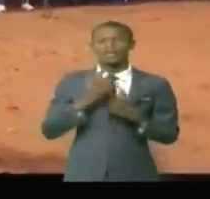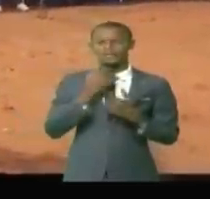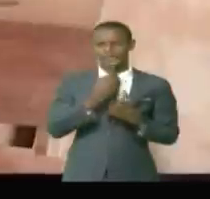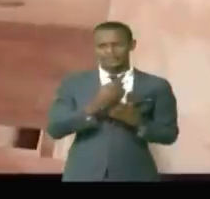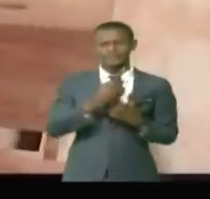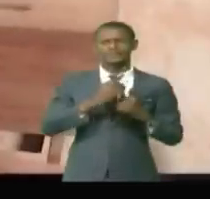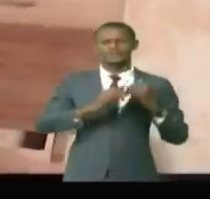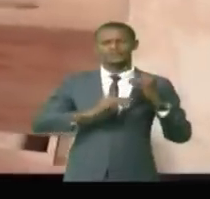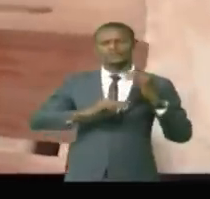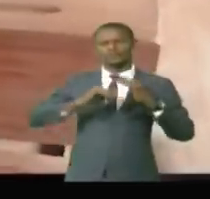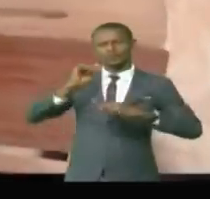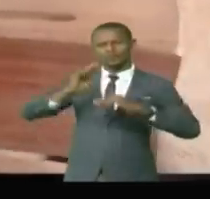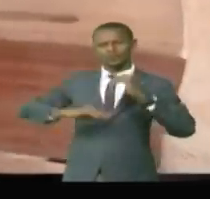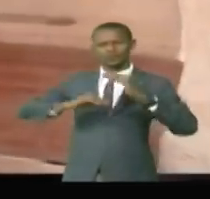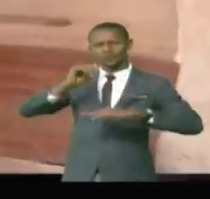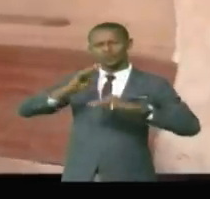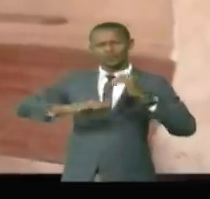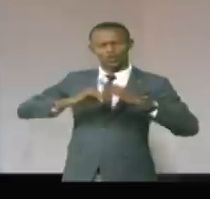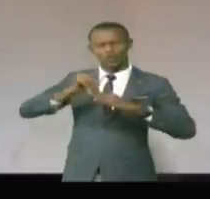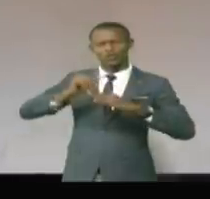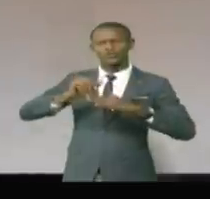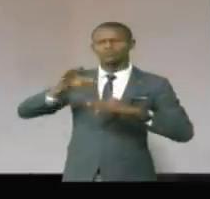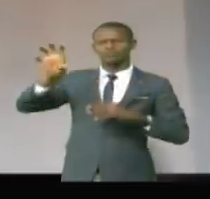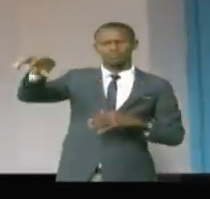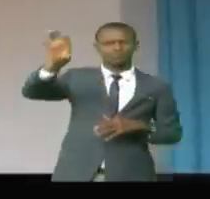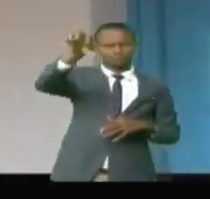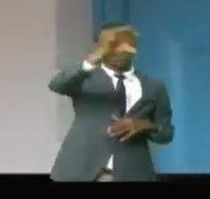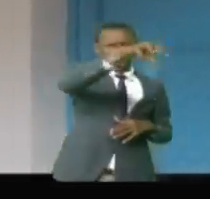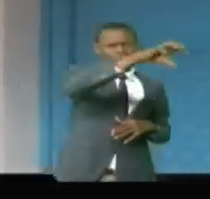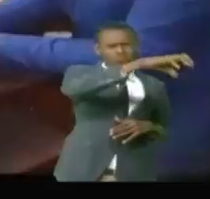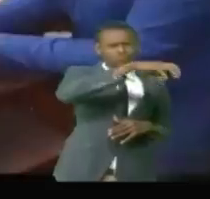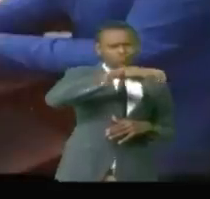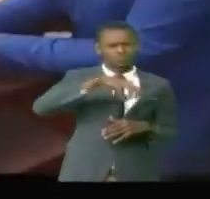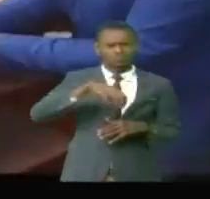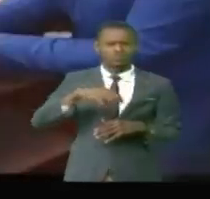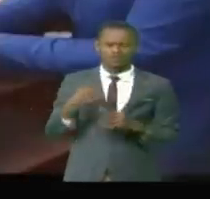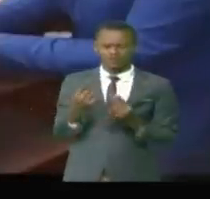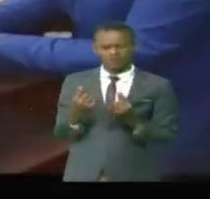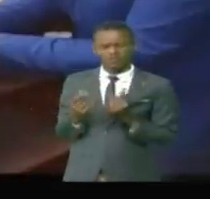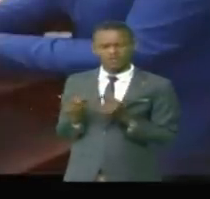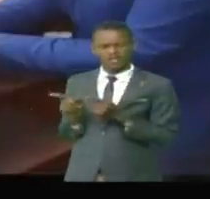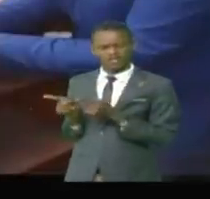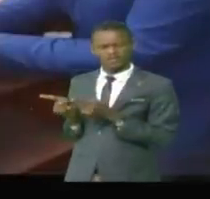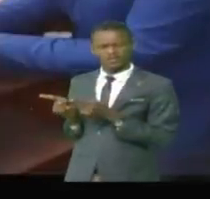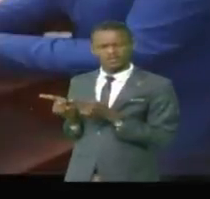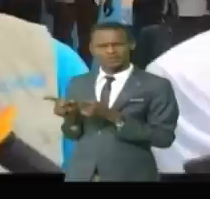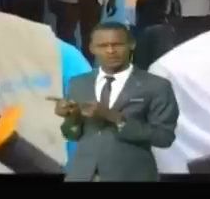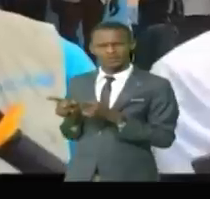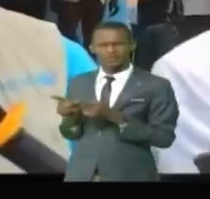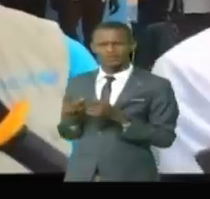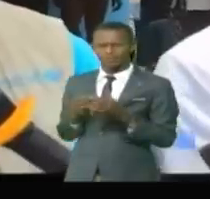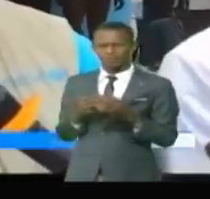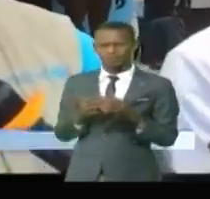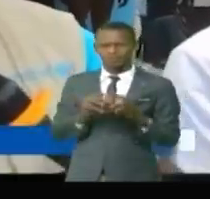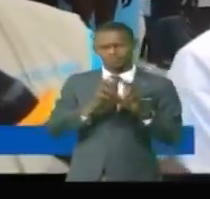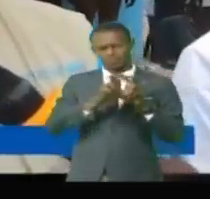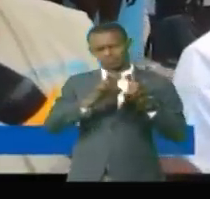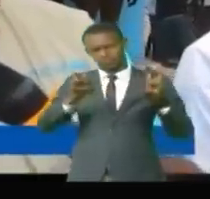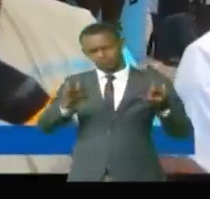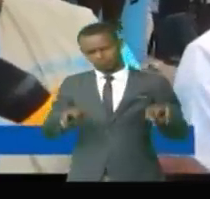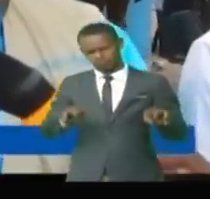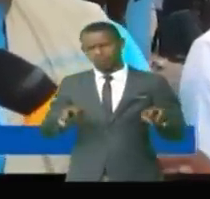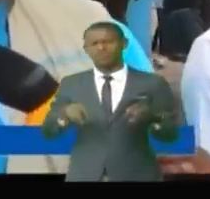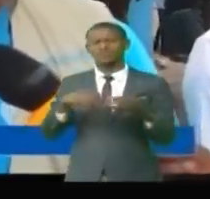tables et pupitres, 228 salles de classe, construits par des différentes communautés. L'école est cette première pierre qui